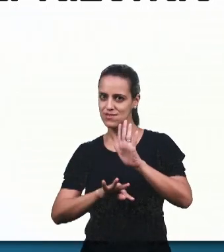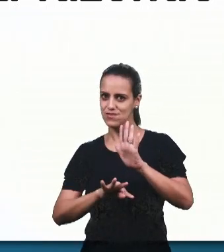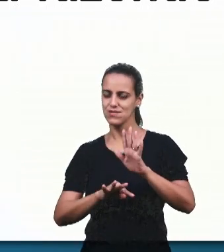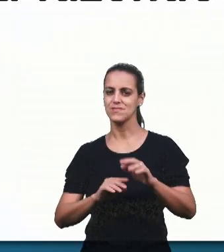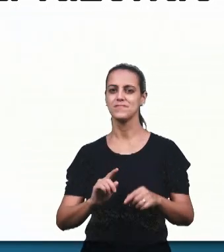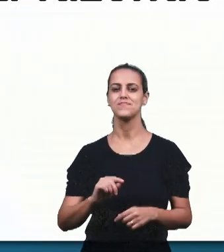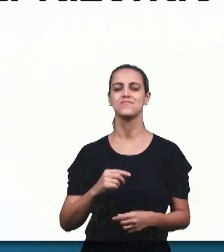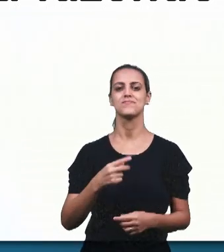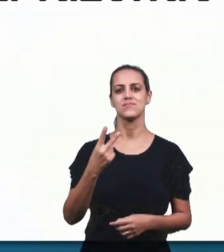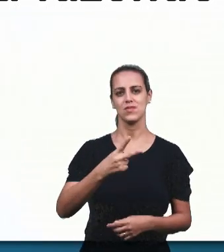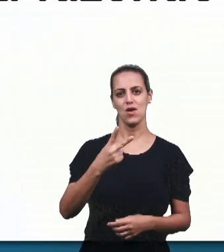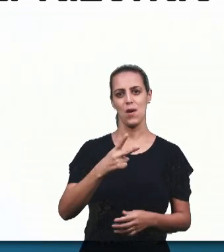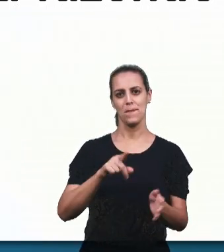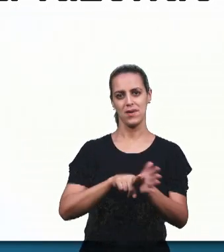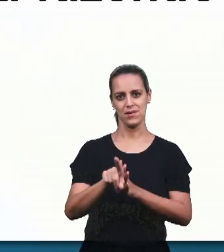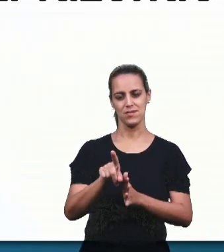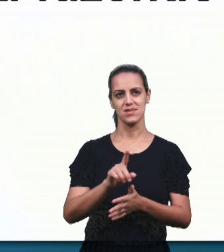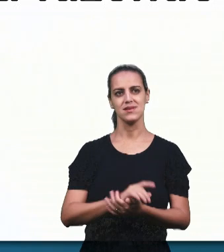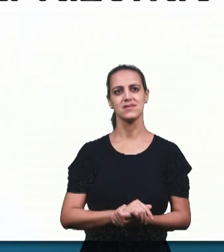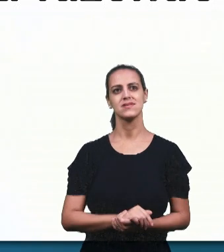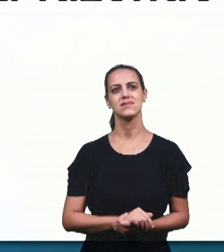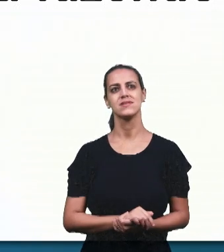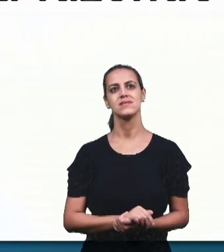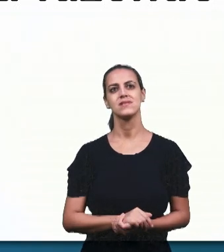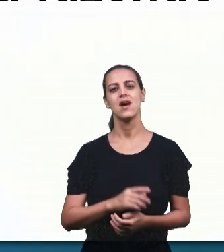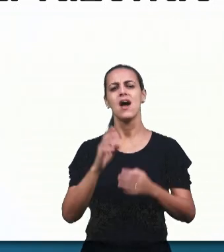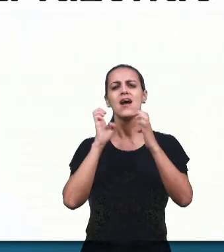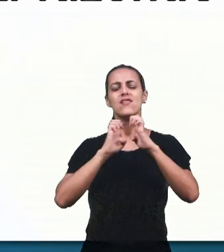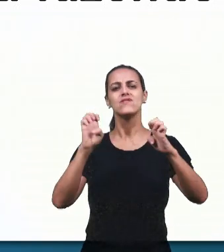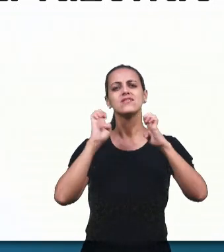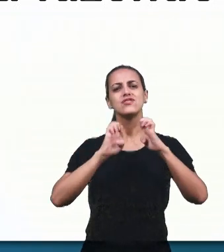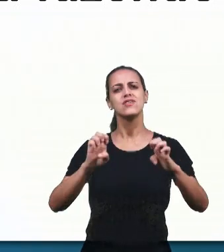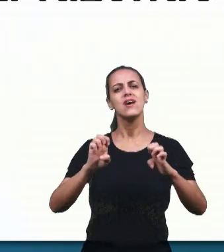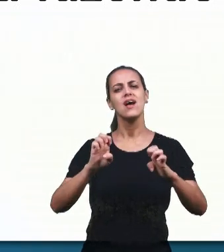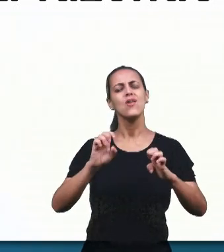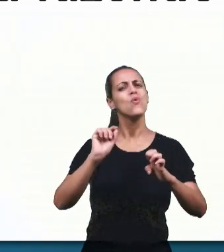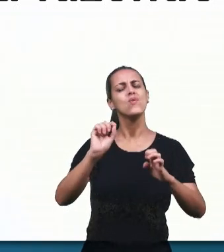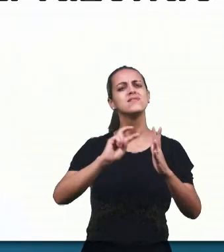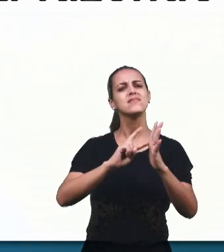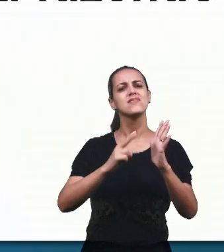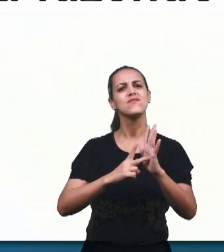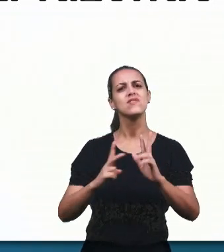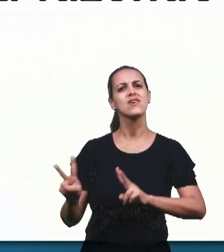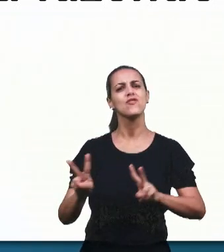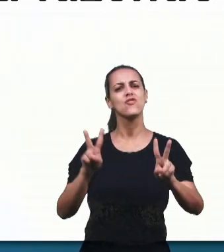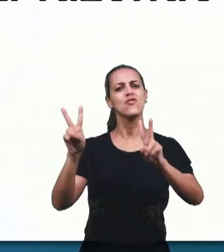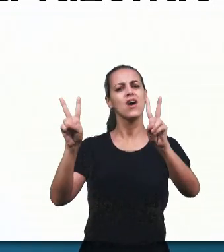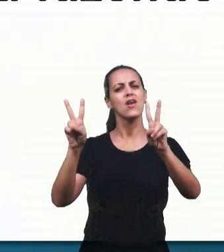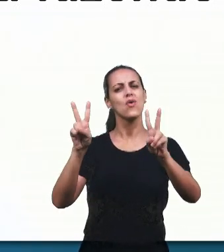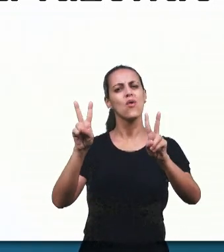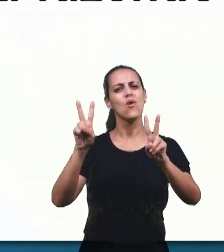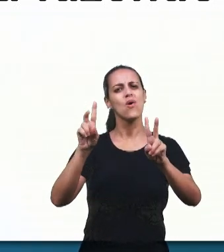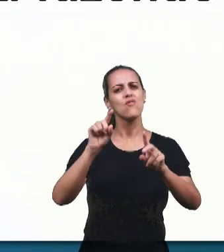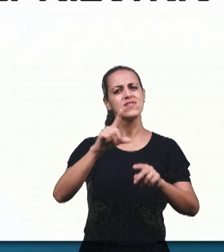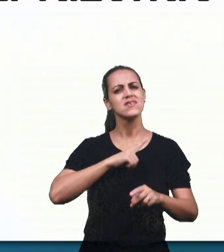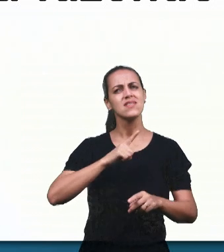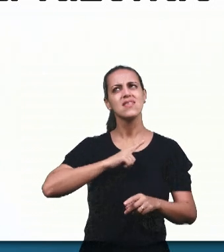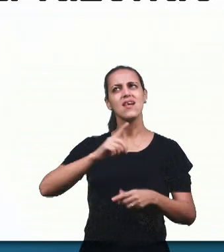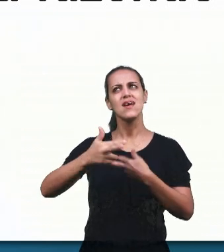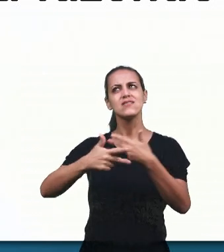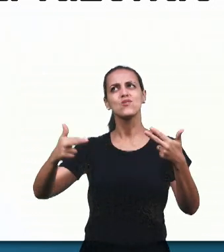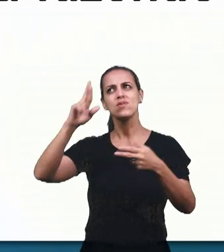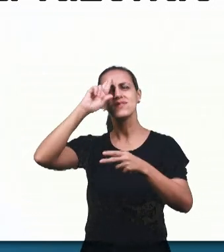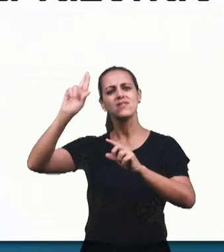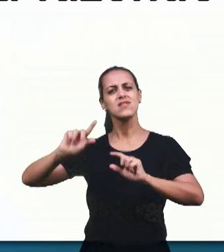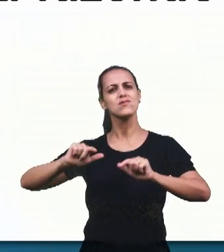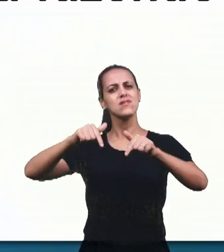cités. Deuxième question, l'évangile est la valeur que vous donnez à ce que Dieu a fait pour vous ou à ceux